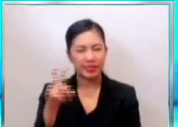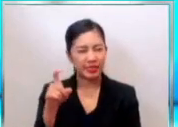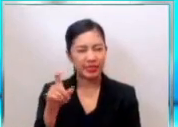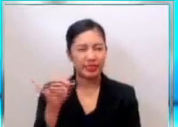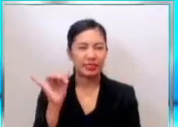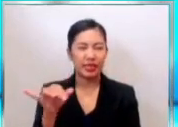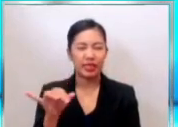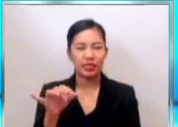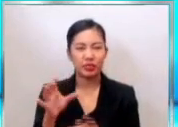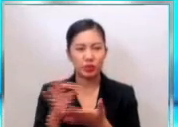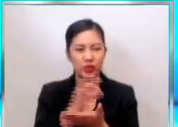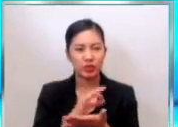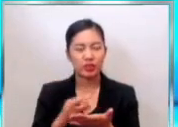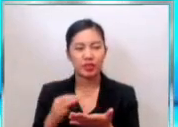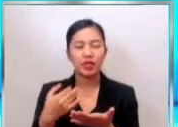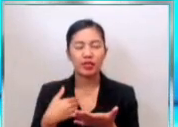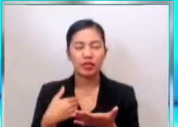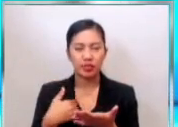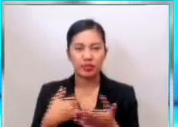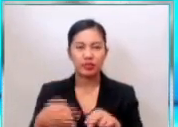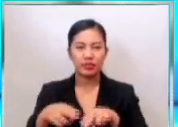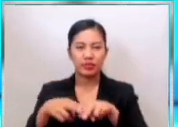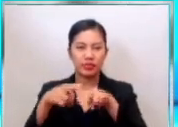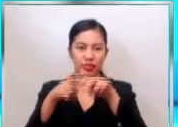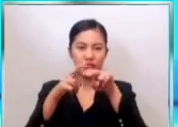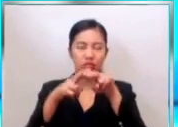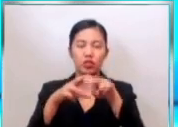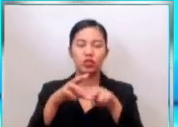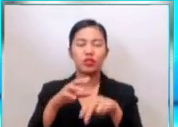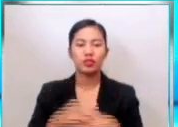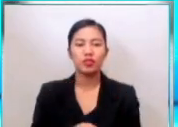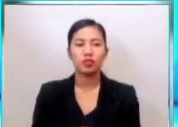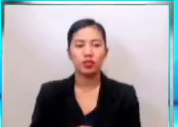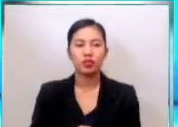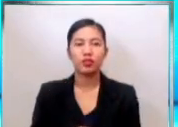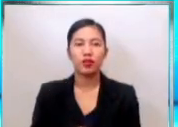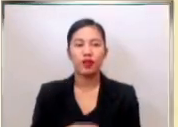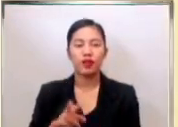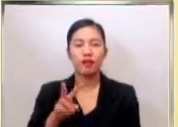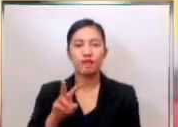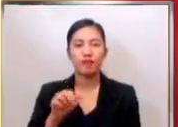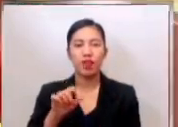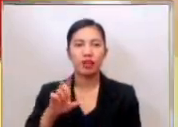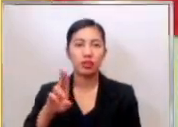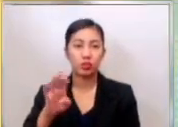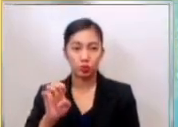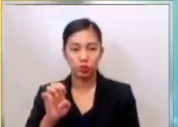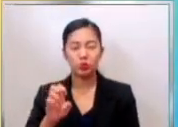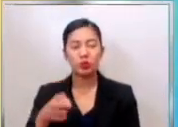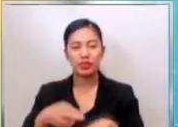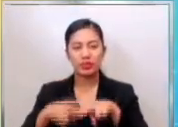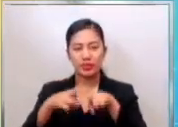tumataas daw ang halaga sa pagdaan ng panahon. Balitang hatid ni Chino Gaston.